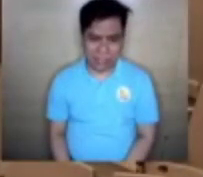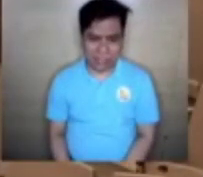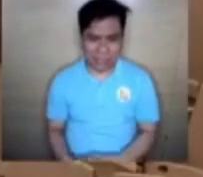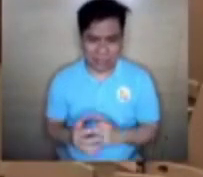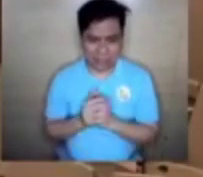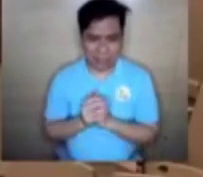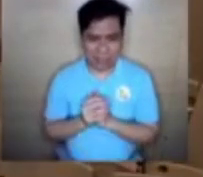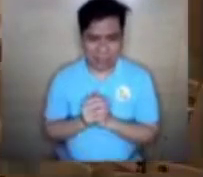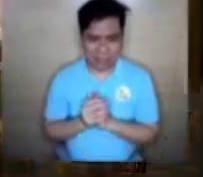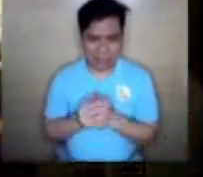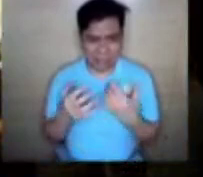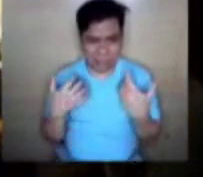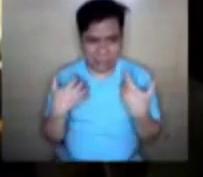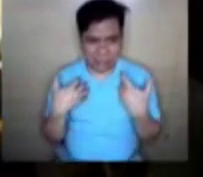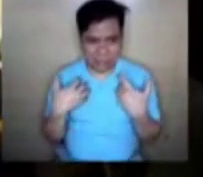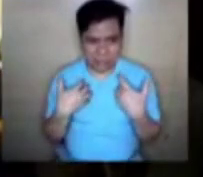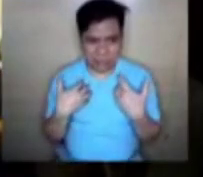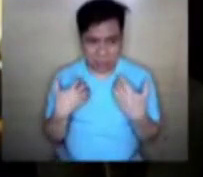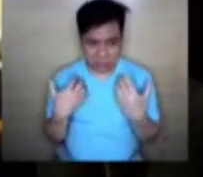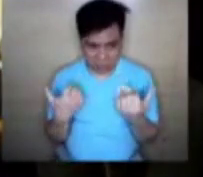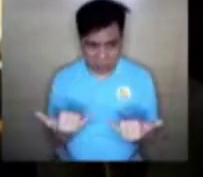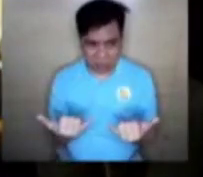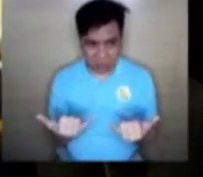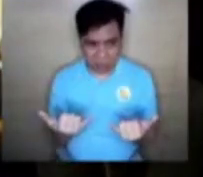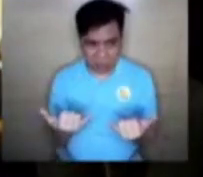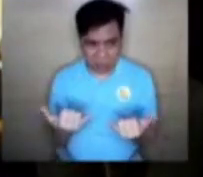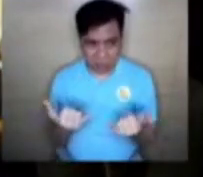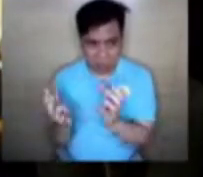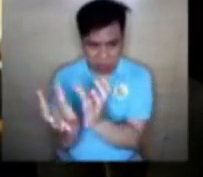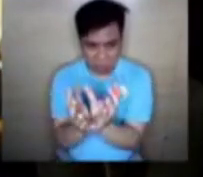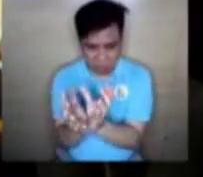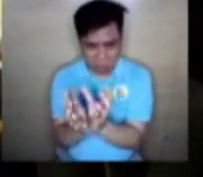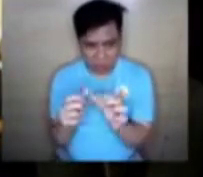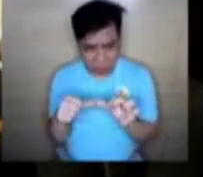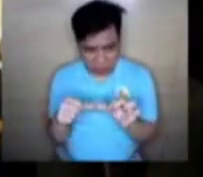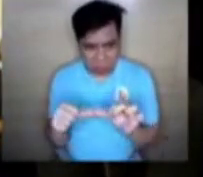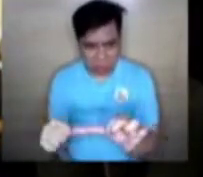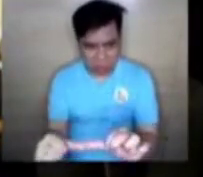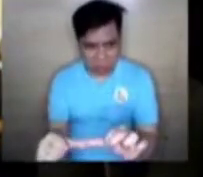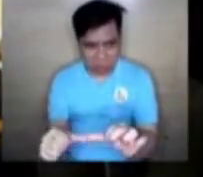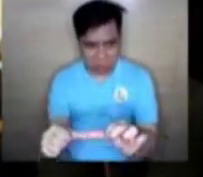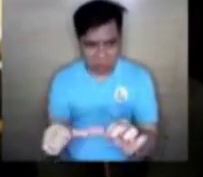Dekalidad na edukasyon ng mamamayan tungo sa maunlad na bayan.